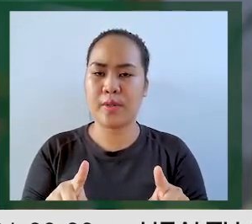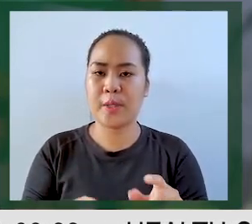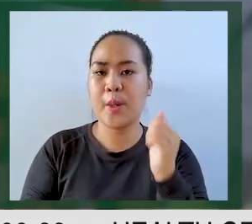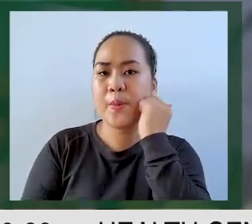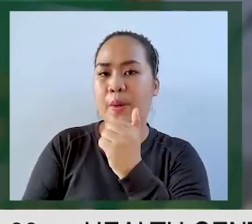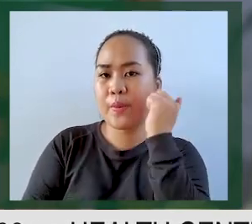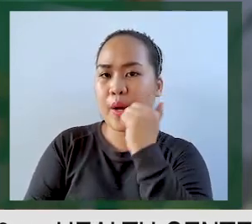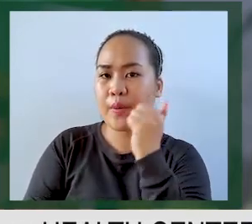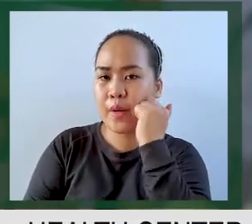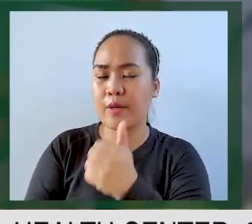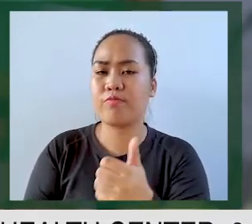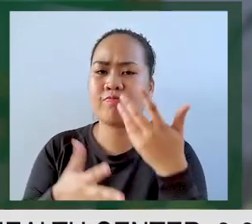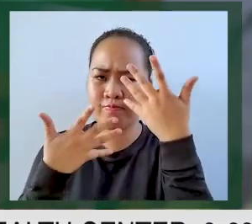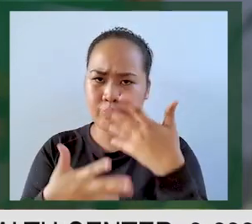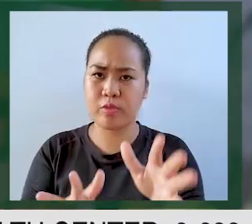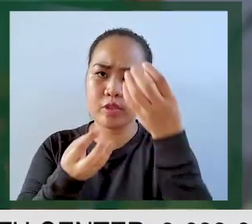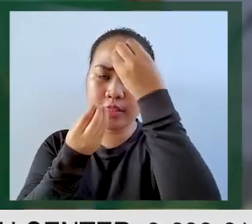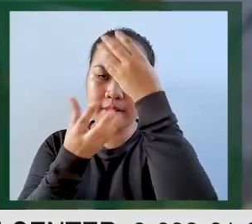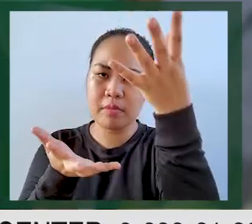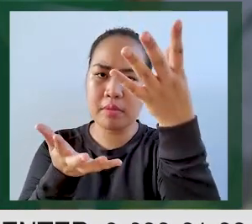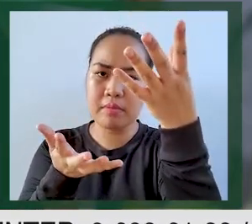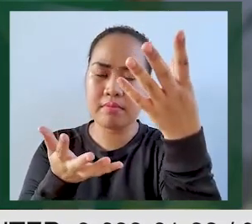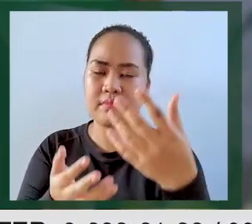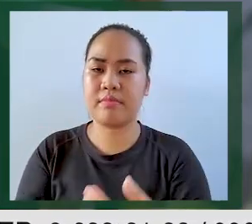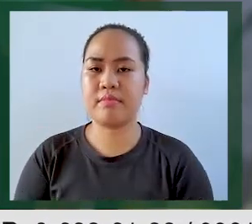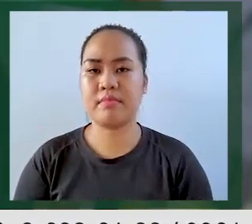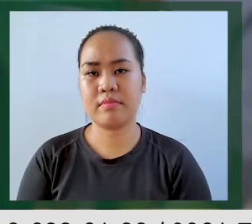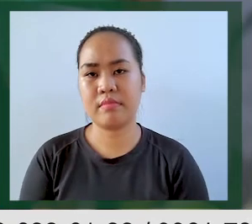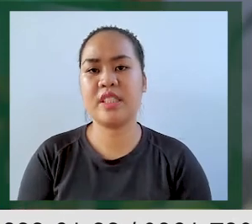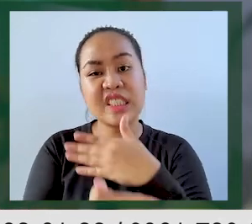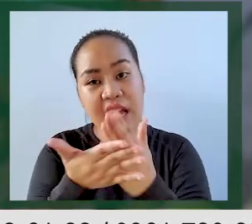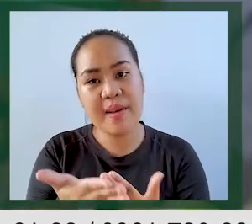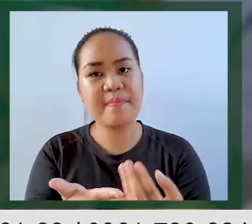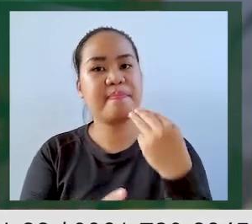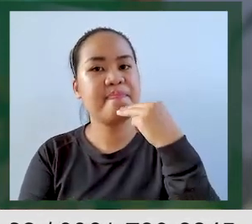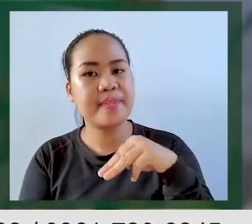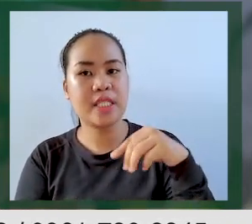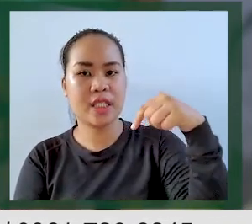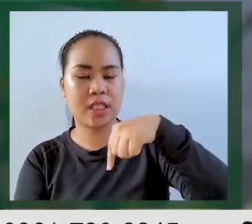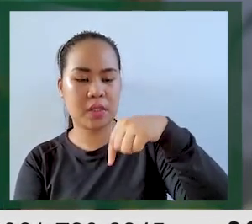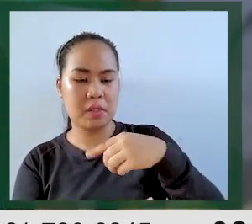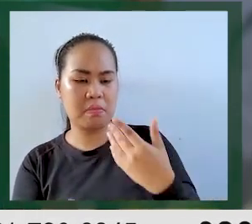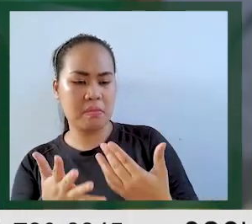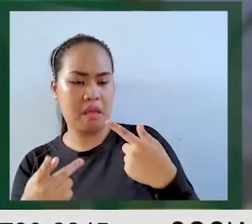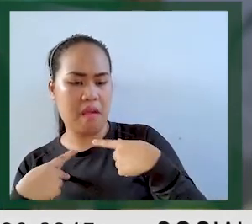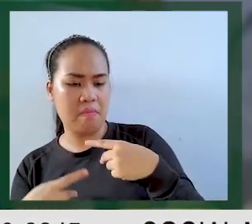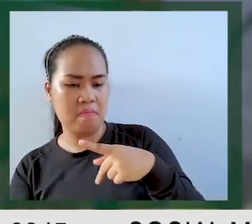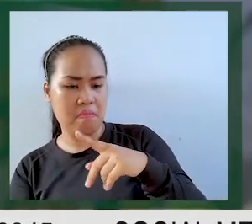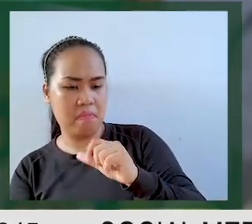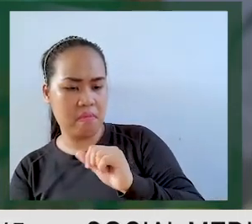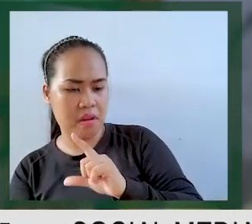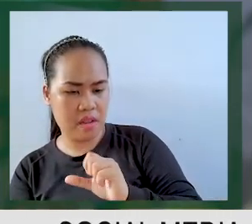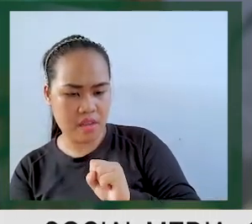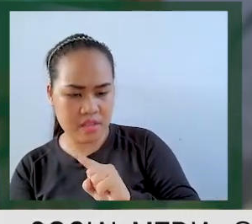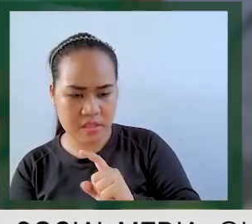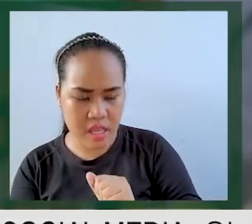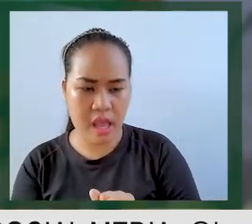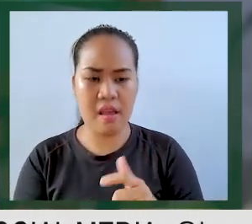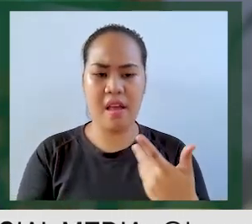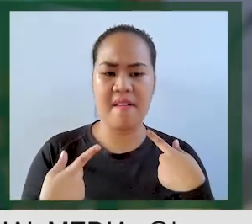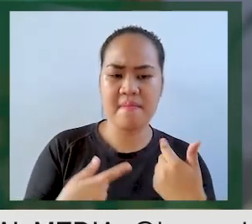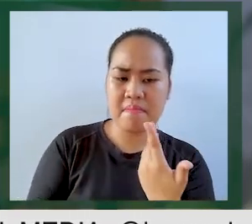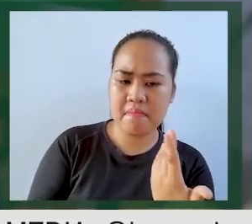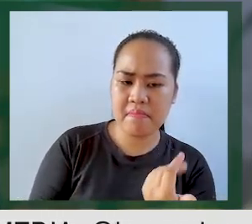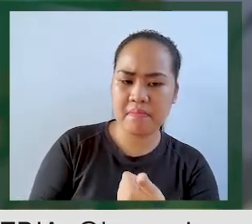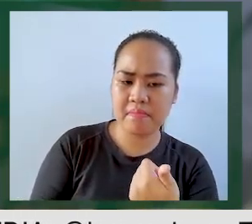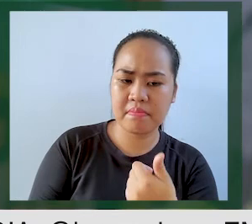rolling store, no, minsan may magme-message pa rin sa amin, meron ho ba ngayon dito sa Mega Plaza? O meron ho ba dito sa Pearl Drive? So